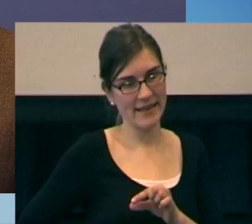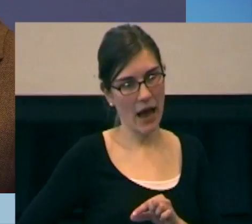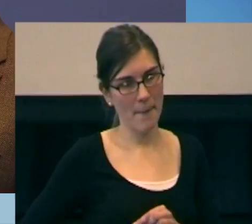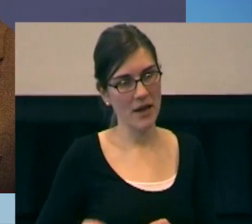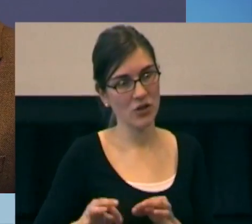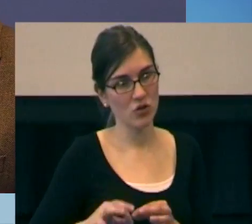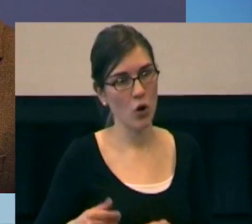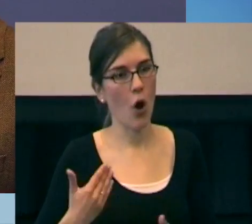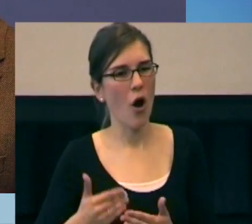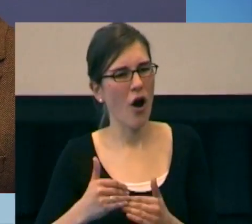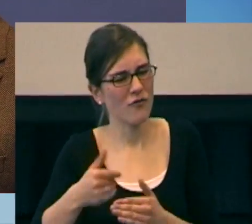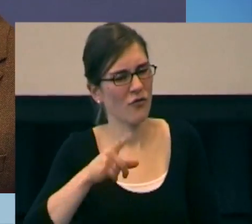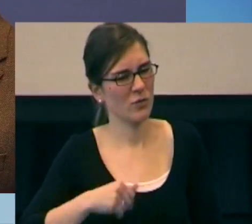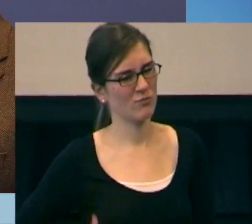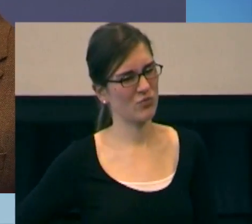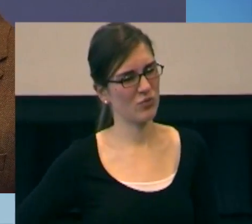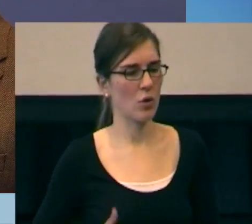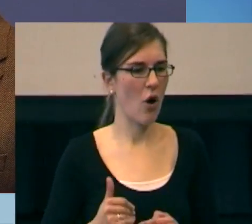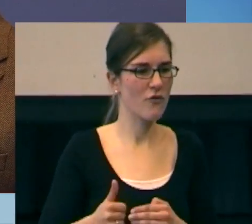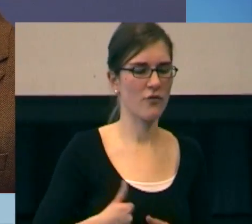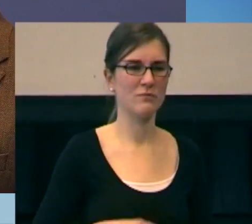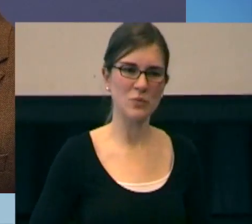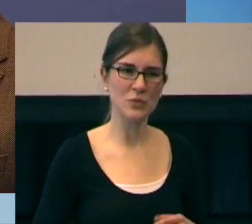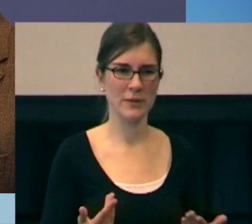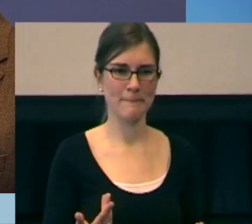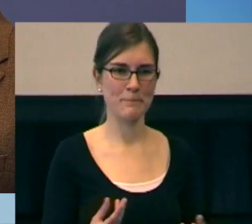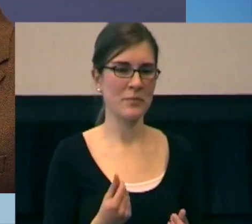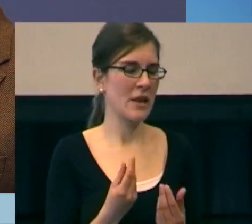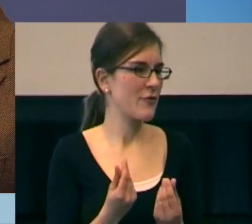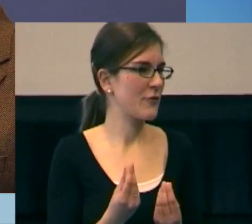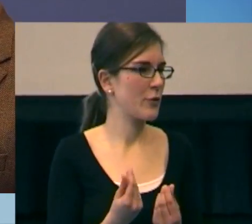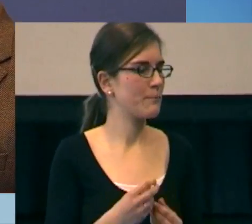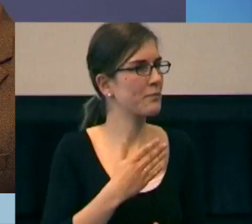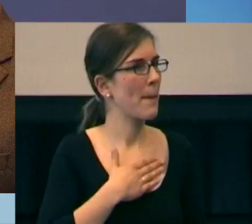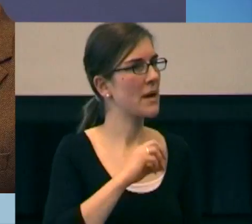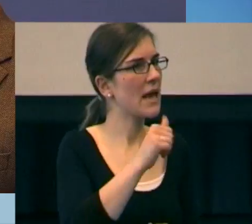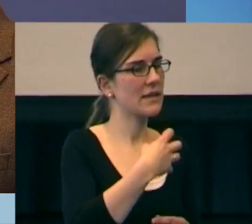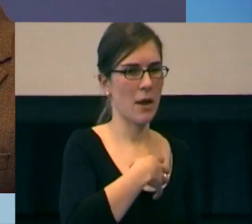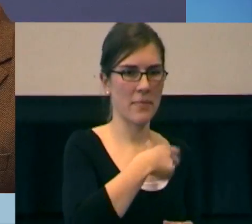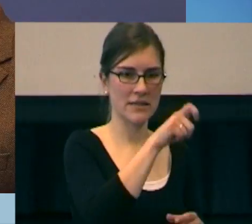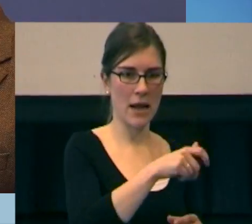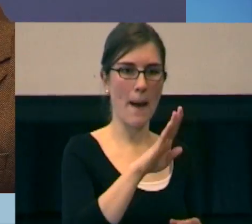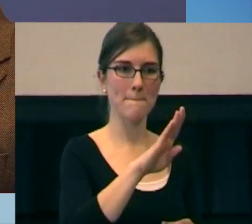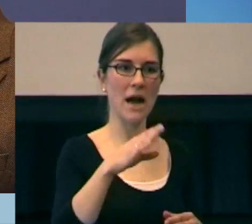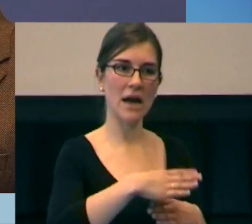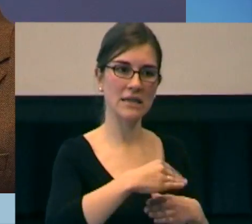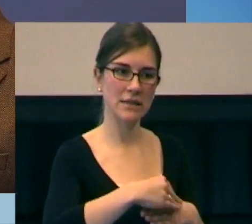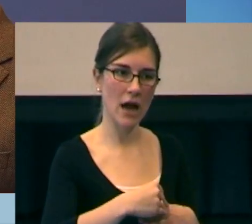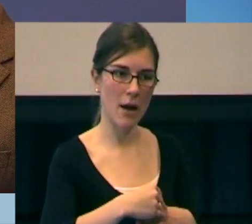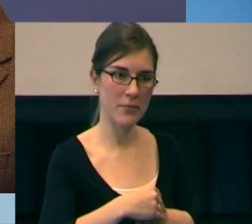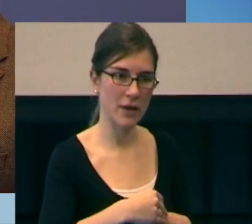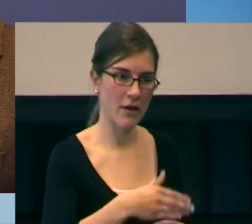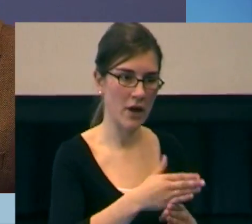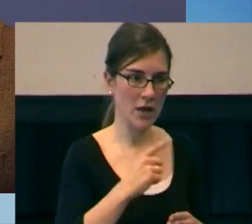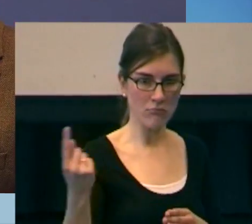Stuhldrang, häufigen Harndrang. Der erste Patient, den ich mit der Brachytherapie behandelt habe, kam eine Woche nach der Behandlung zu mir